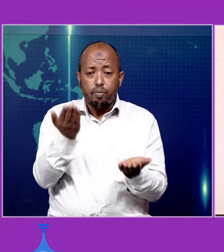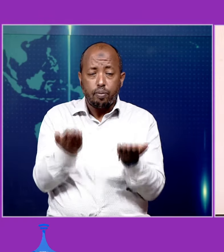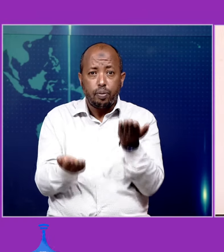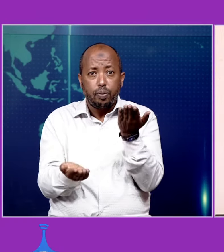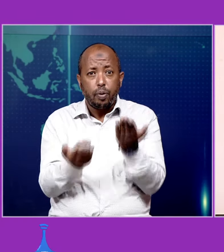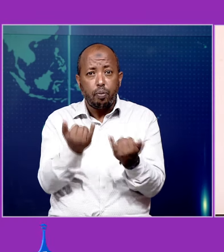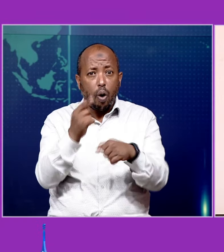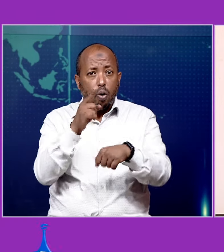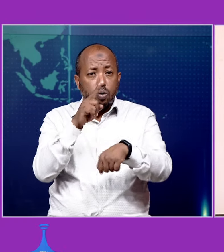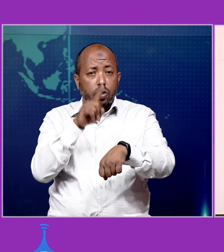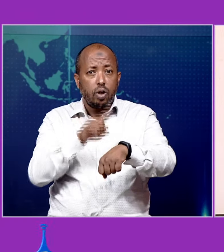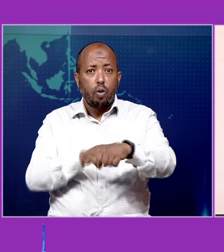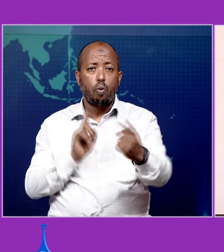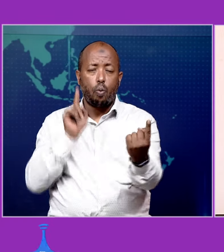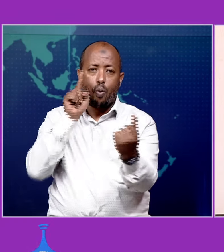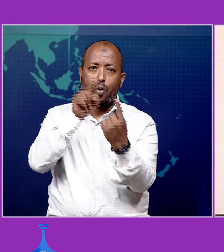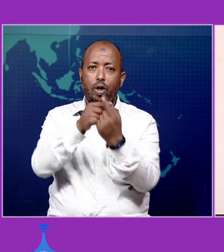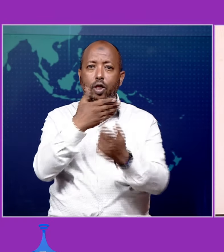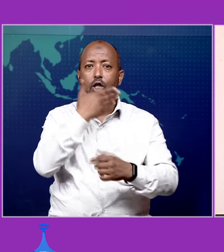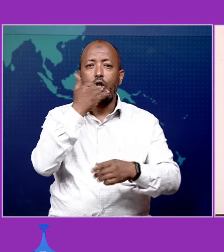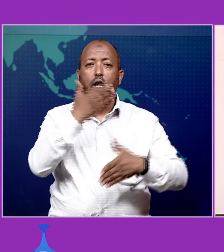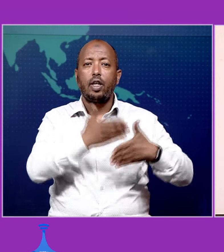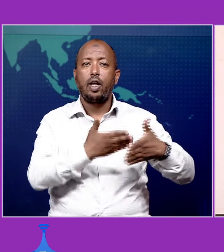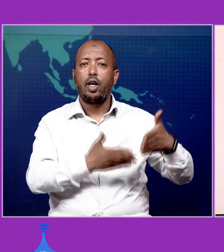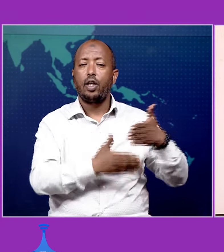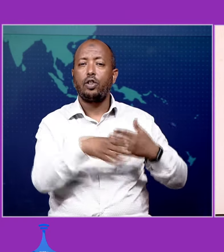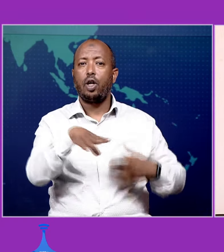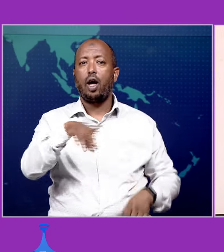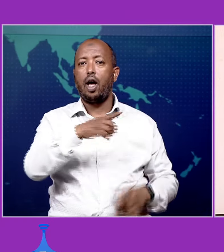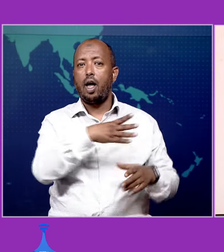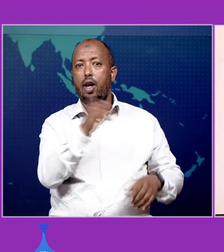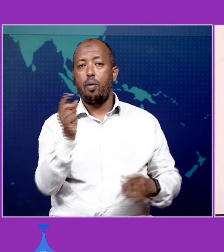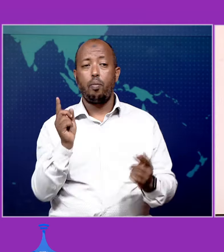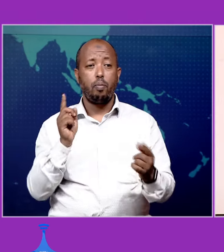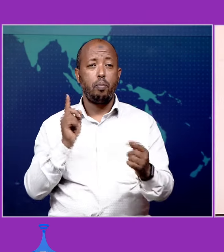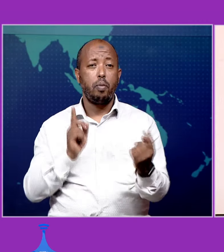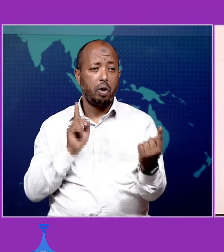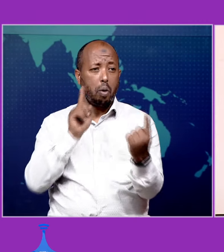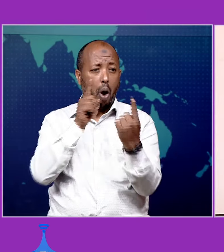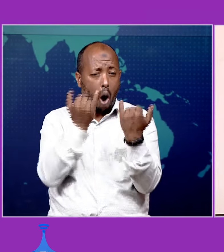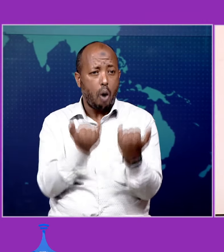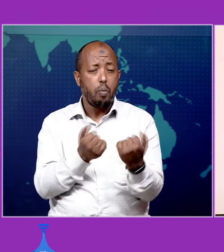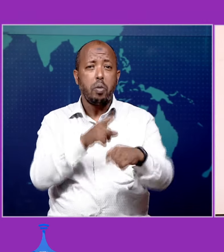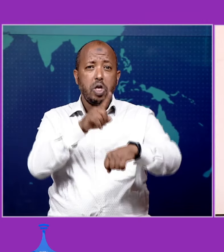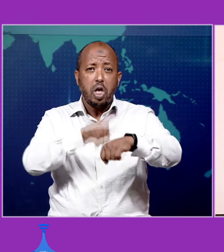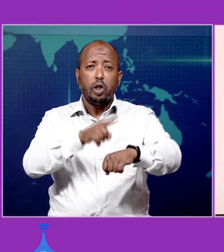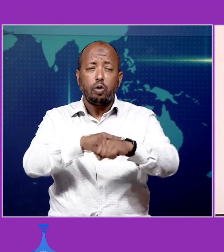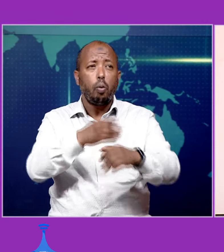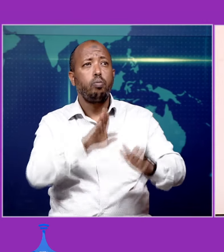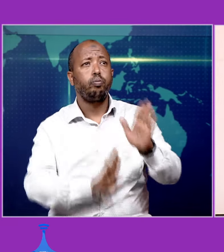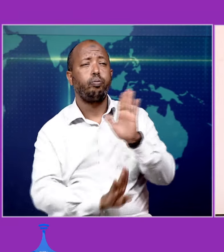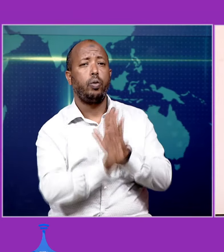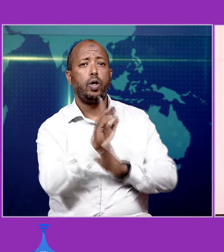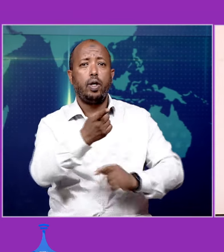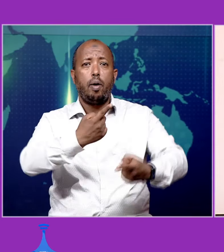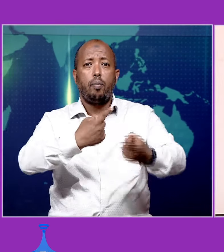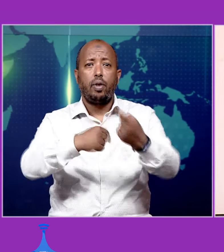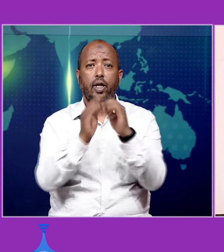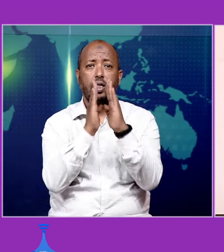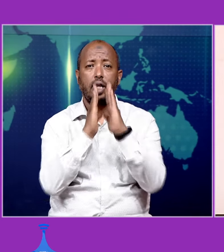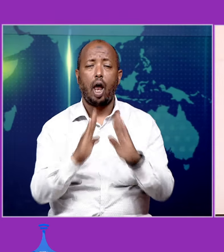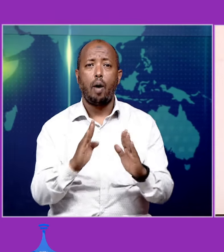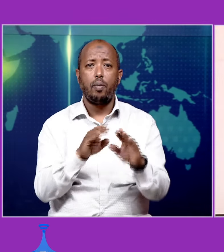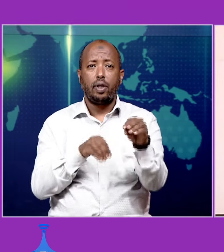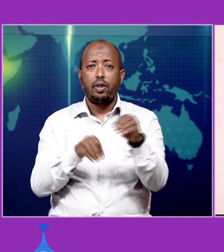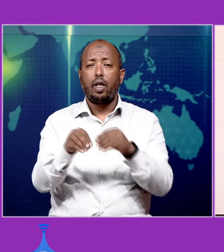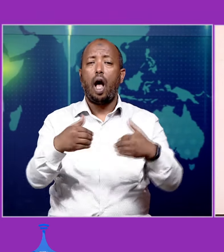በአንጻራዊነት ወደ ተሻለ ደረጃና በየጊዜው እያደገ የሚመጣ የሰላም እንቅስቃሴ